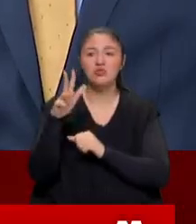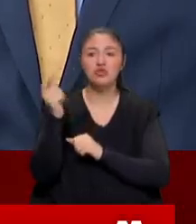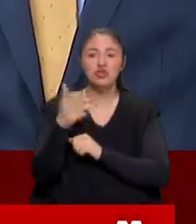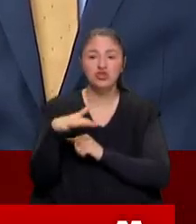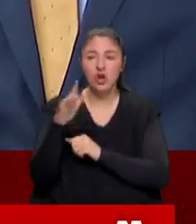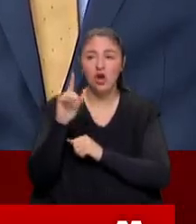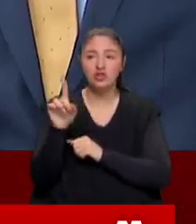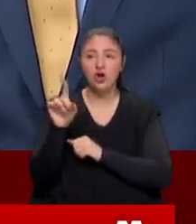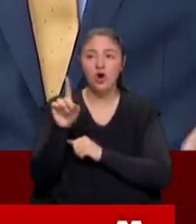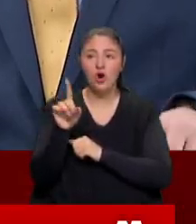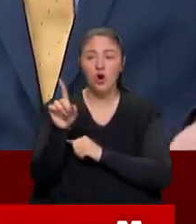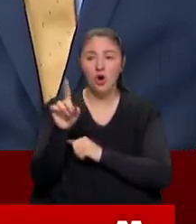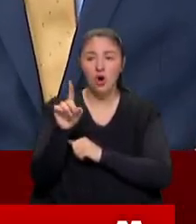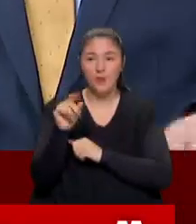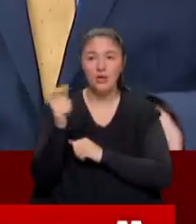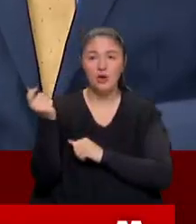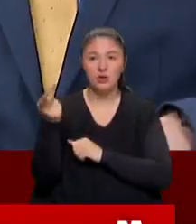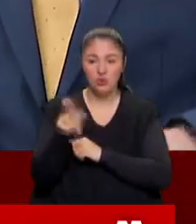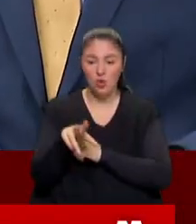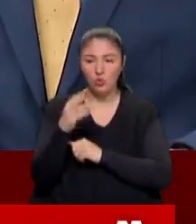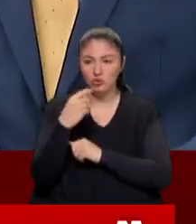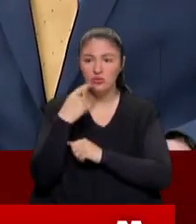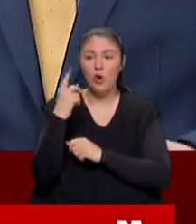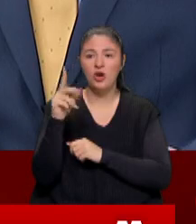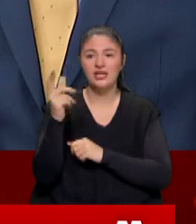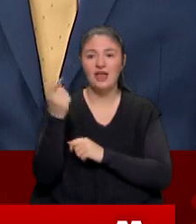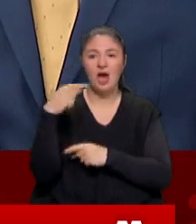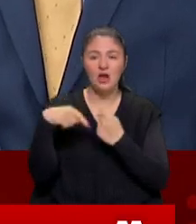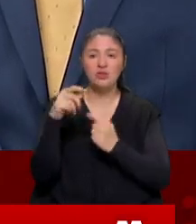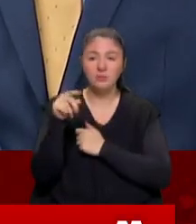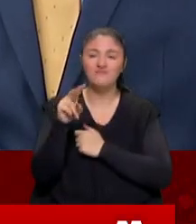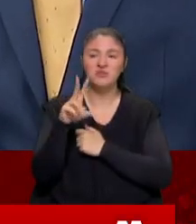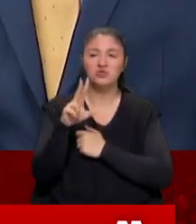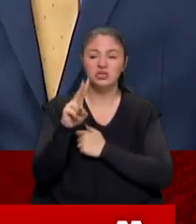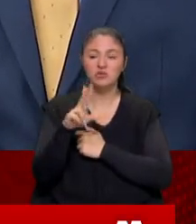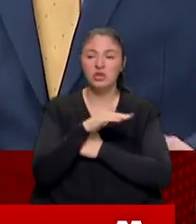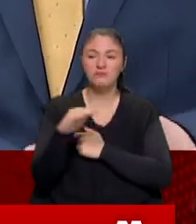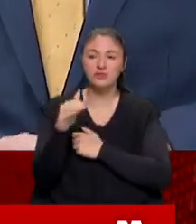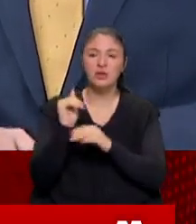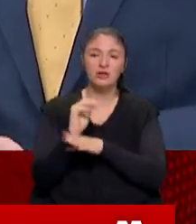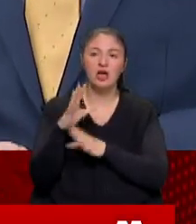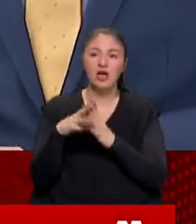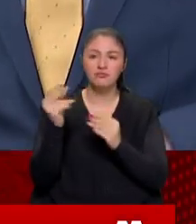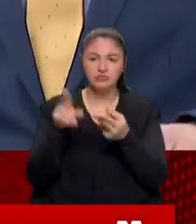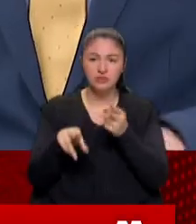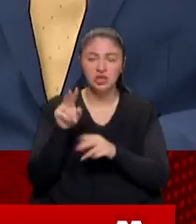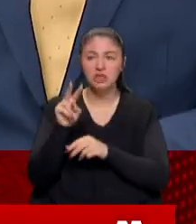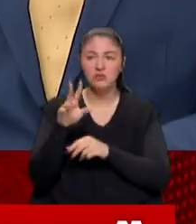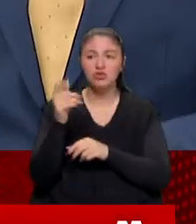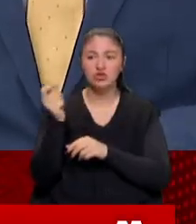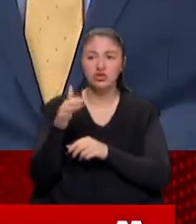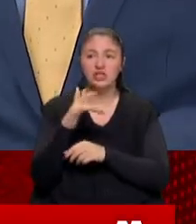dağcı, önce 11'inin öldüğü söylenmişti, 12'si aranıyordu. Ancak 23'ünün de hayatını kaybettiği, 23